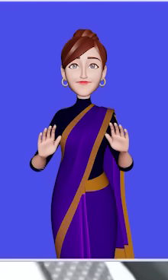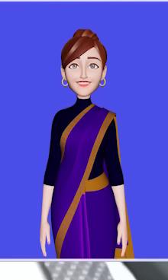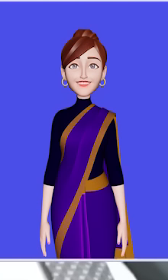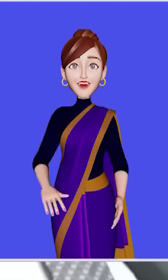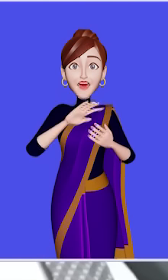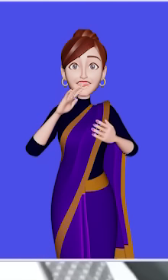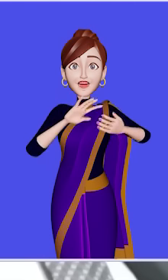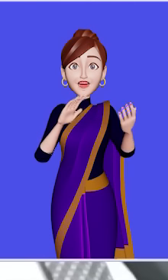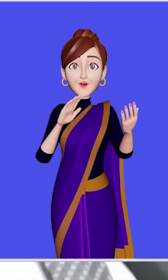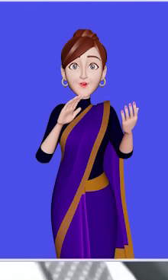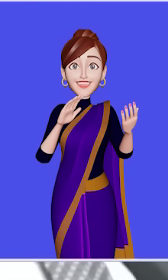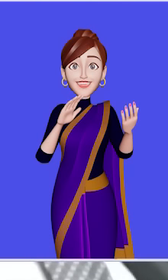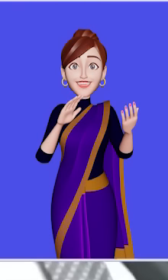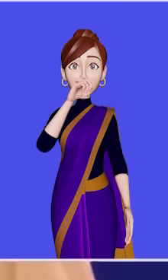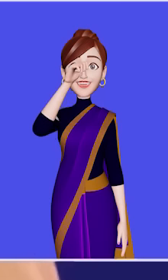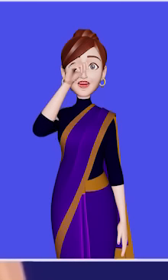भारत